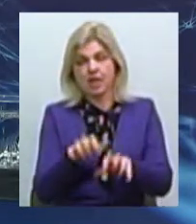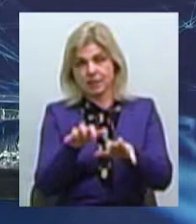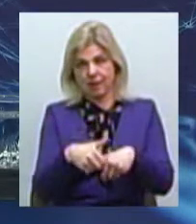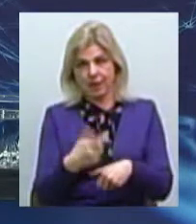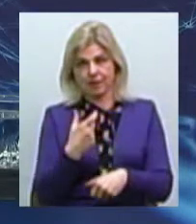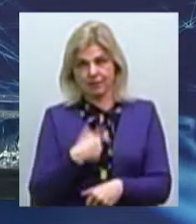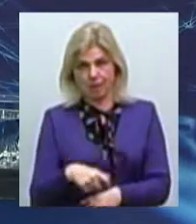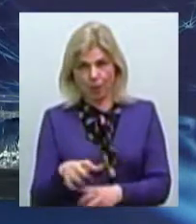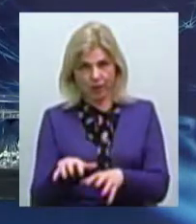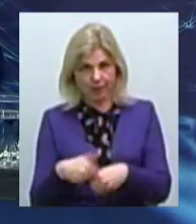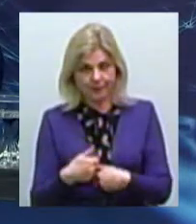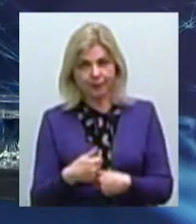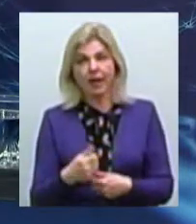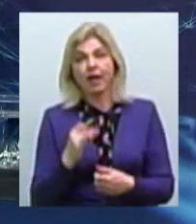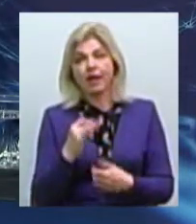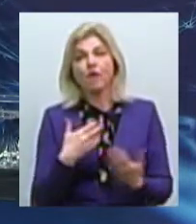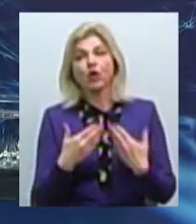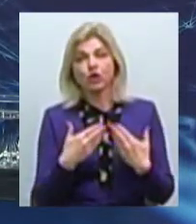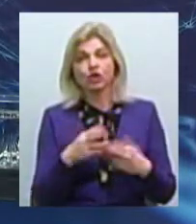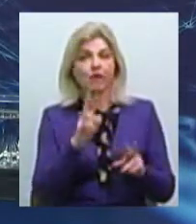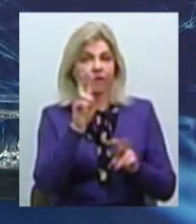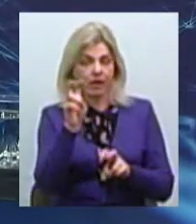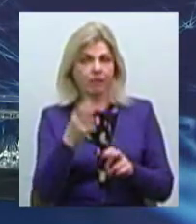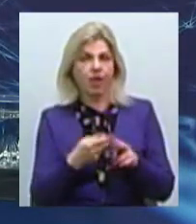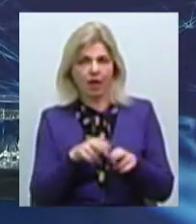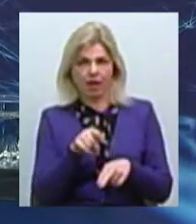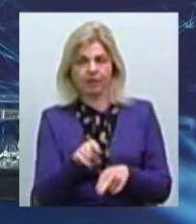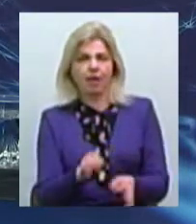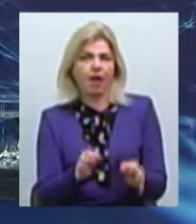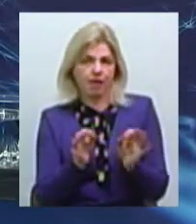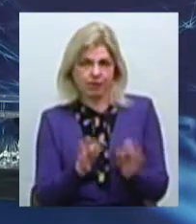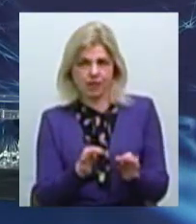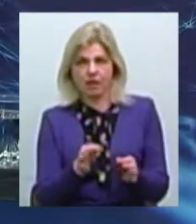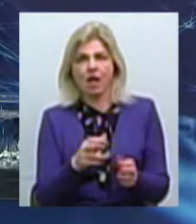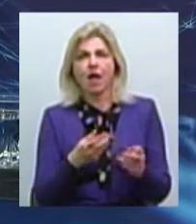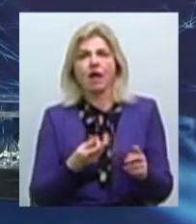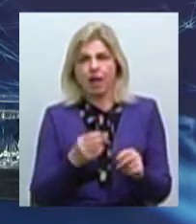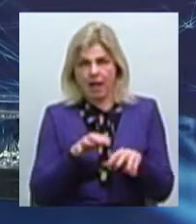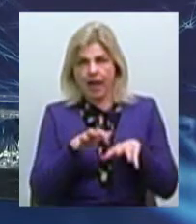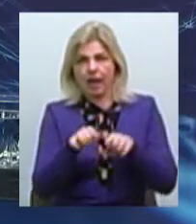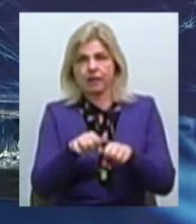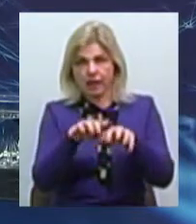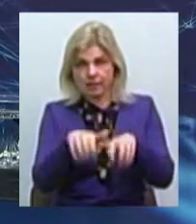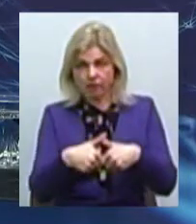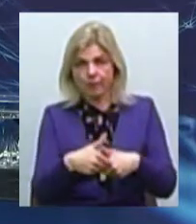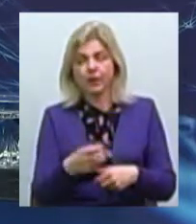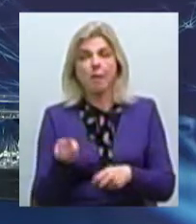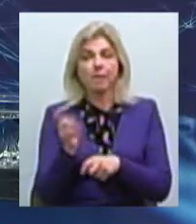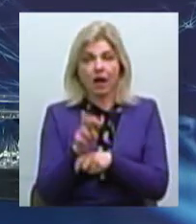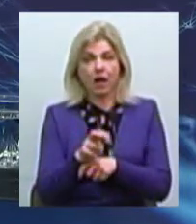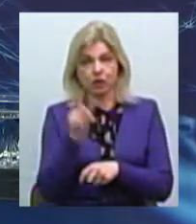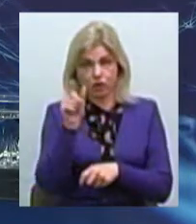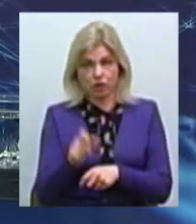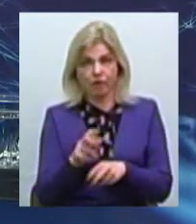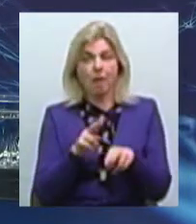вот в отношении юрлиц это самое классическое рейдерство приходил такой директор к регистратору с паспортом кодом